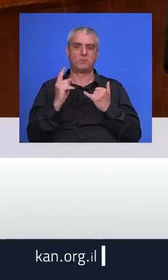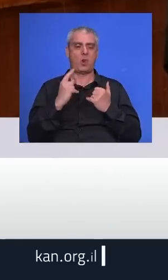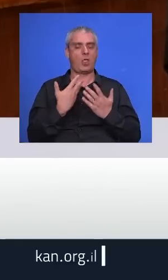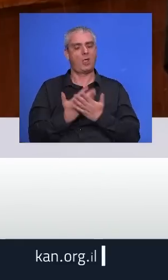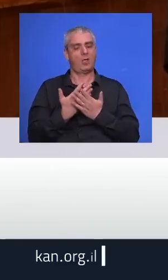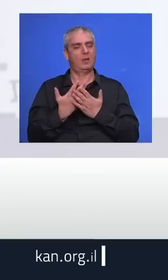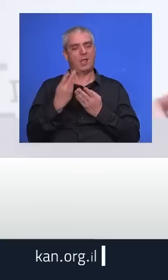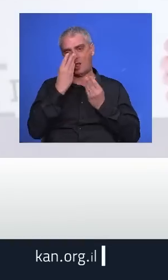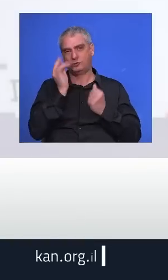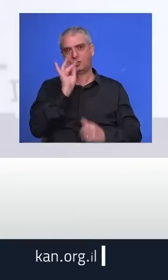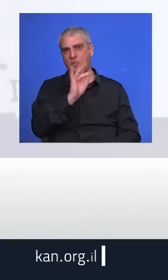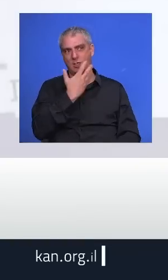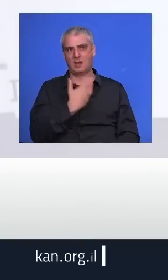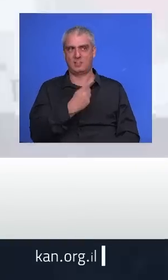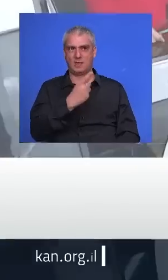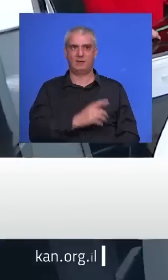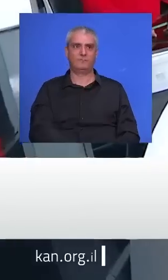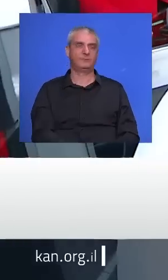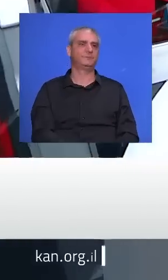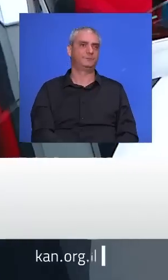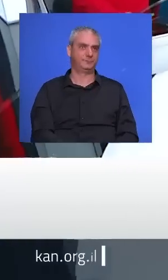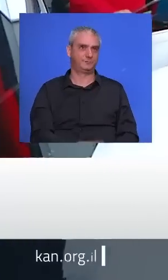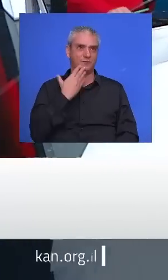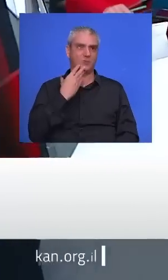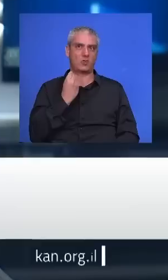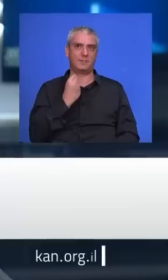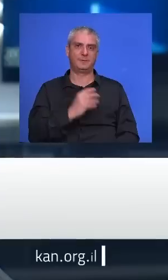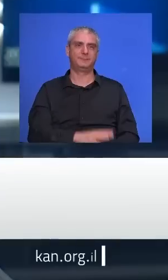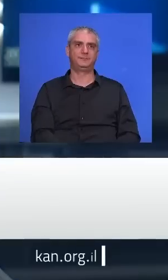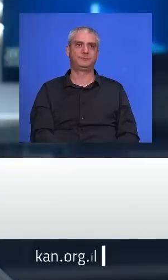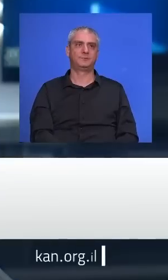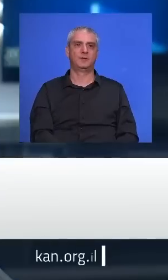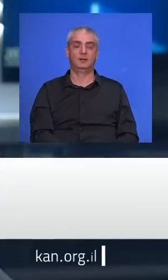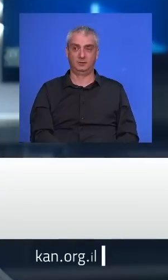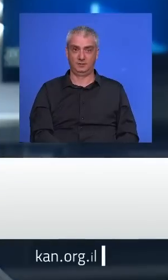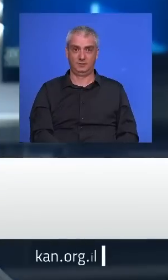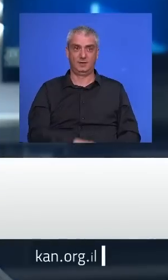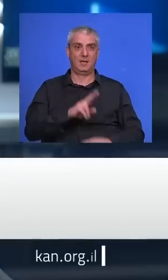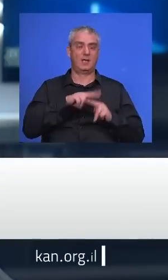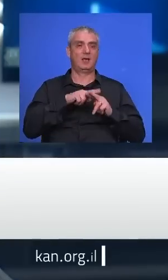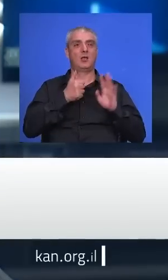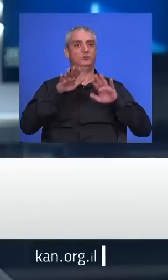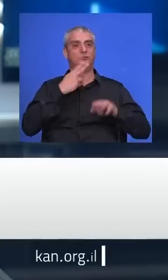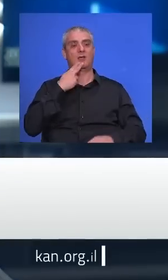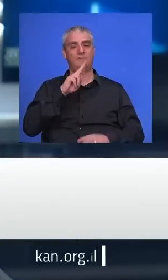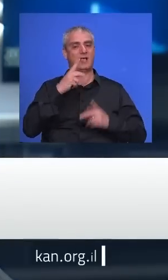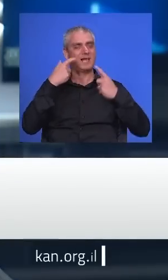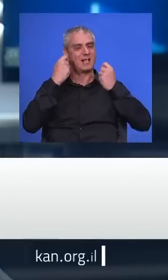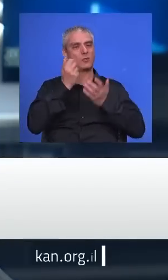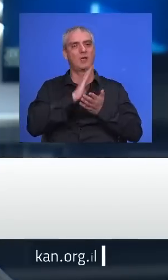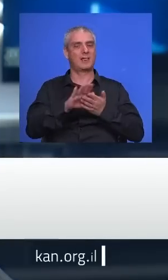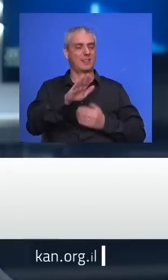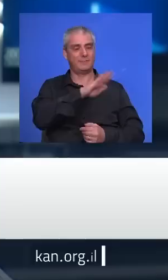את החשדות שהיו נגד הרב. תודה רבה, משה. אחרי הבטחות ראש הממשלה לחינוך חינם